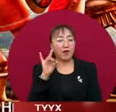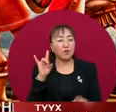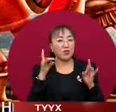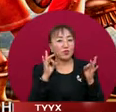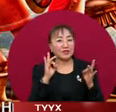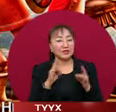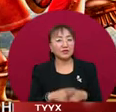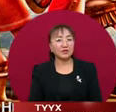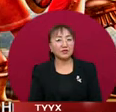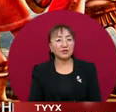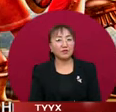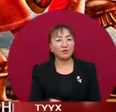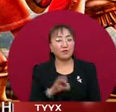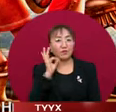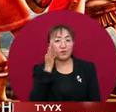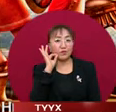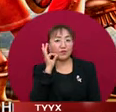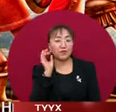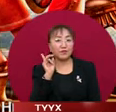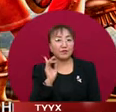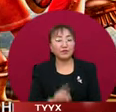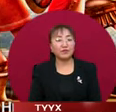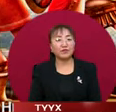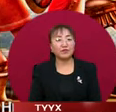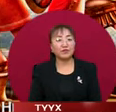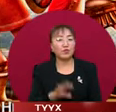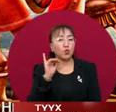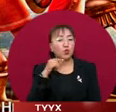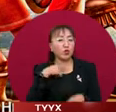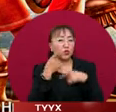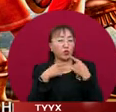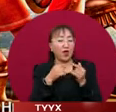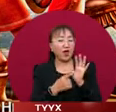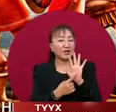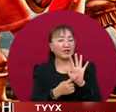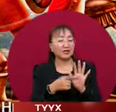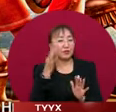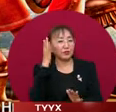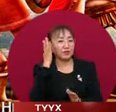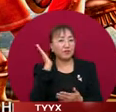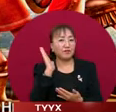вэ? Уг күүклтэн кинон дээр юуны тухай гардаг вэ? Сайн бодоод хараарай.